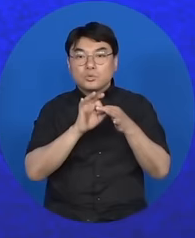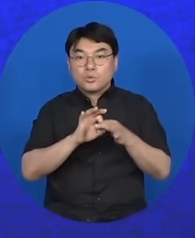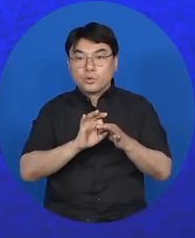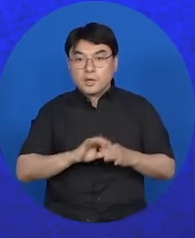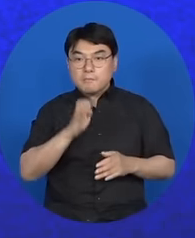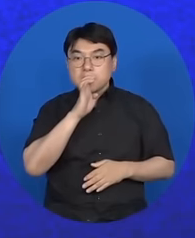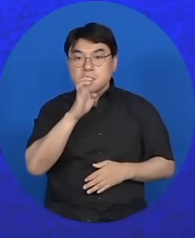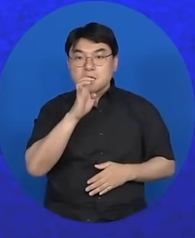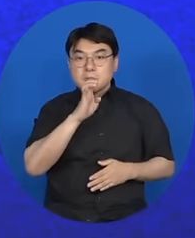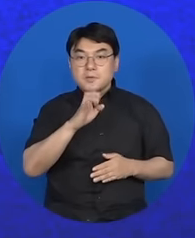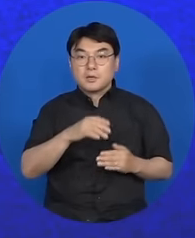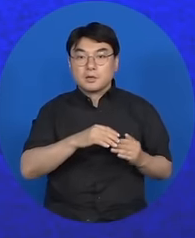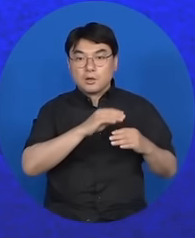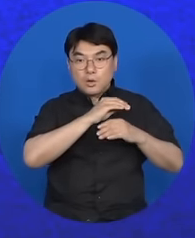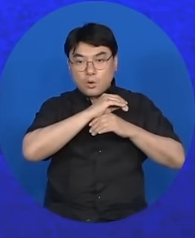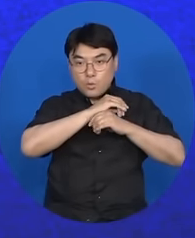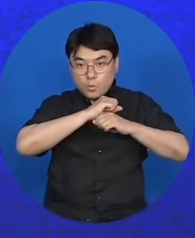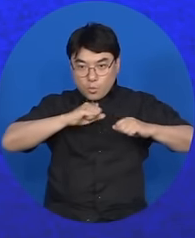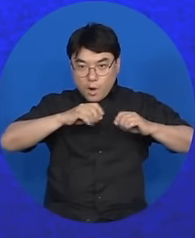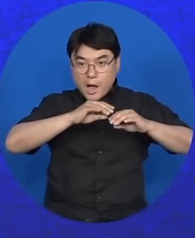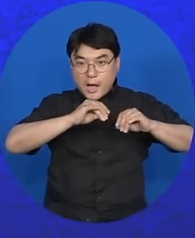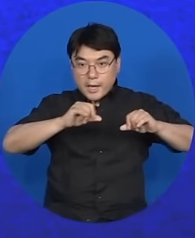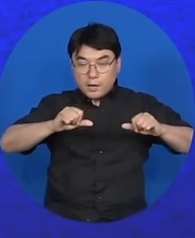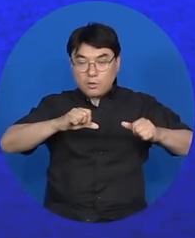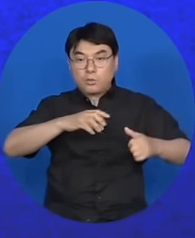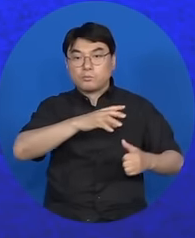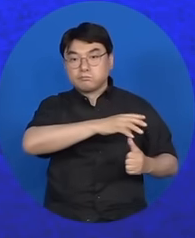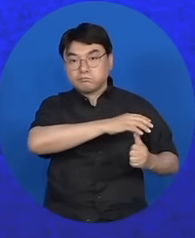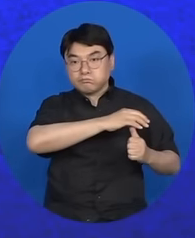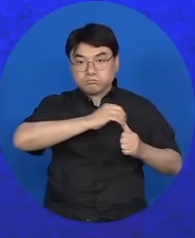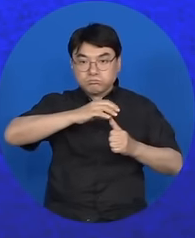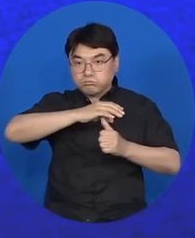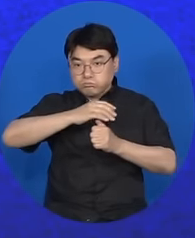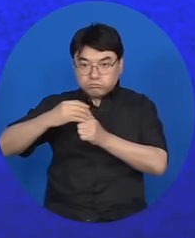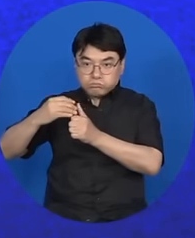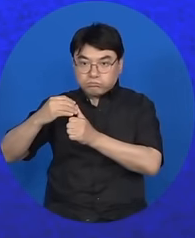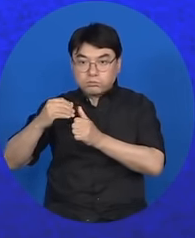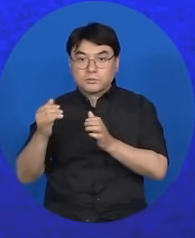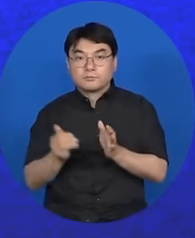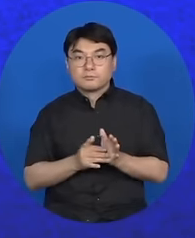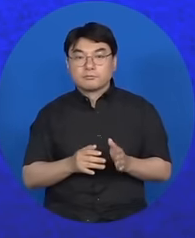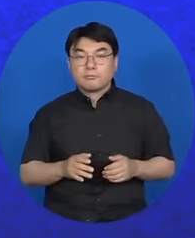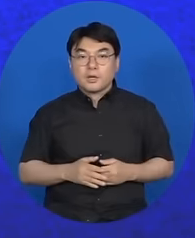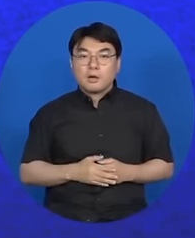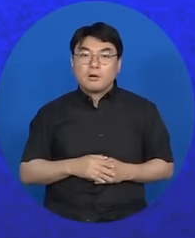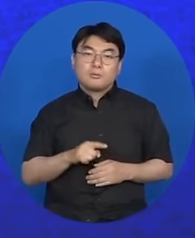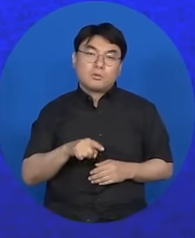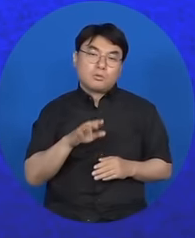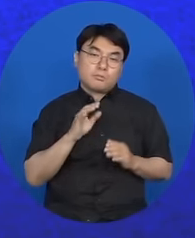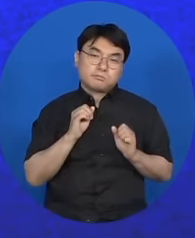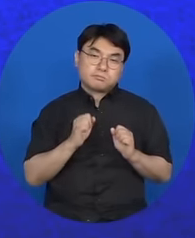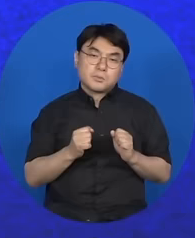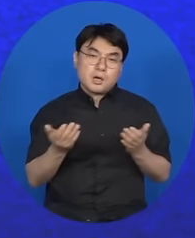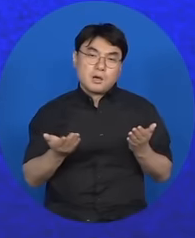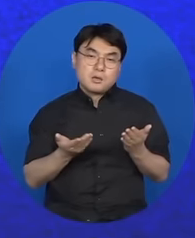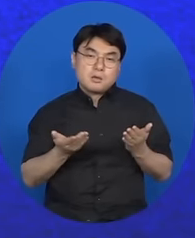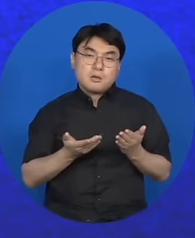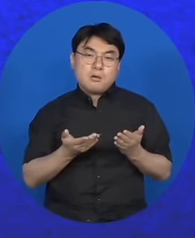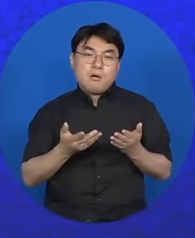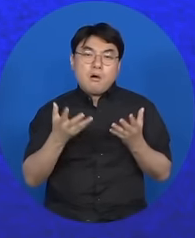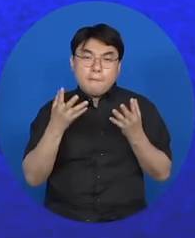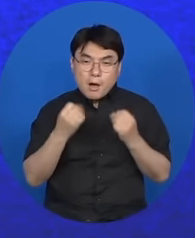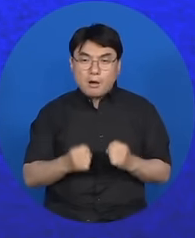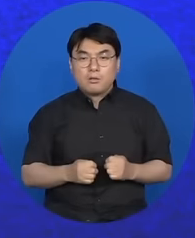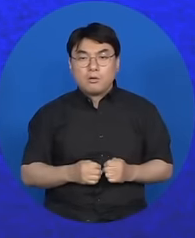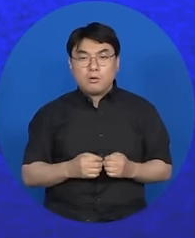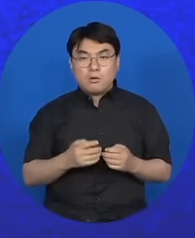그를 끌고 가셨어요. 빌립은 아, 저 여기에 좀 더 머물고 싶은데요, 내가 여기서 하고 싶은 게 더 많고, 아, 지금 사람들이